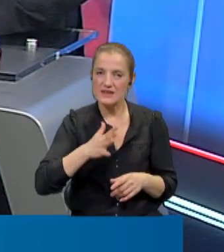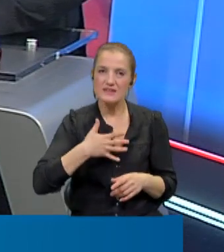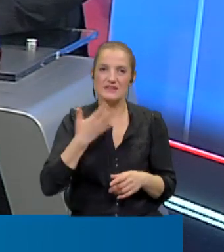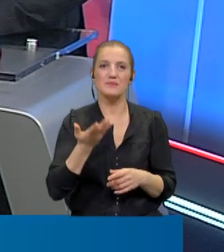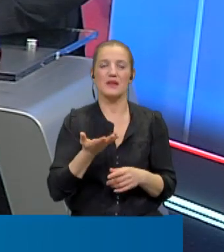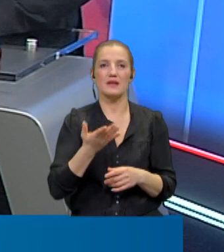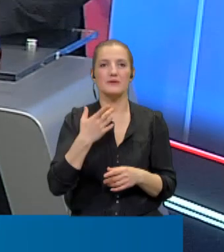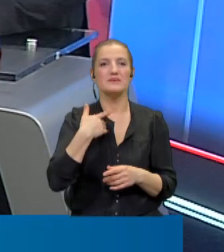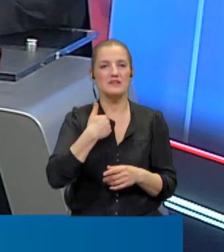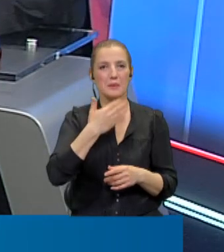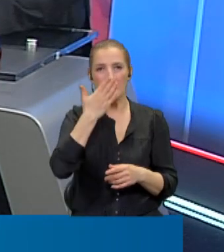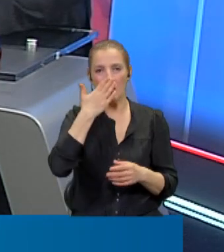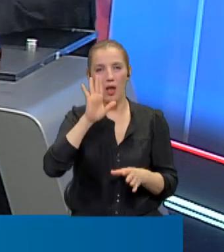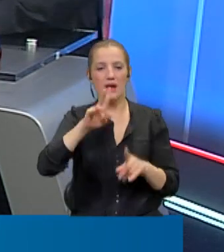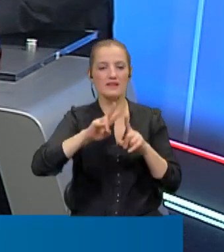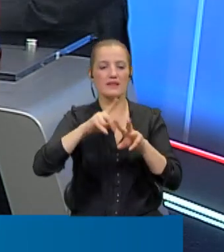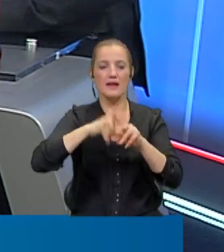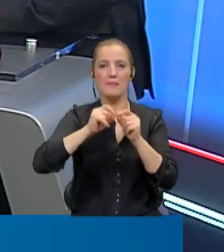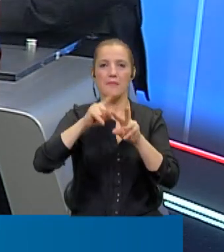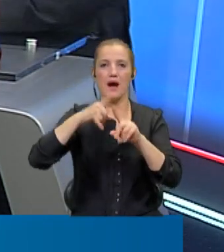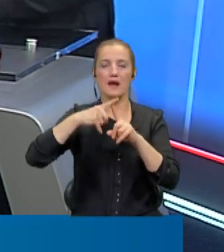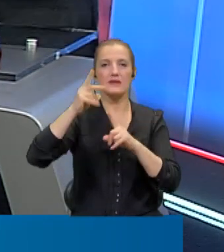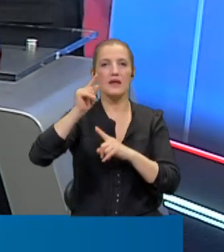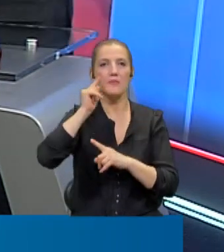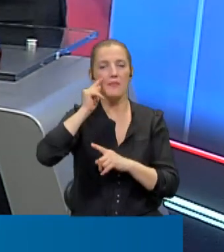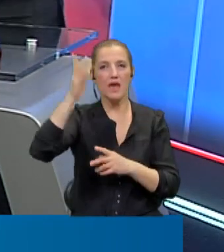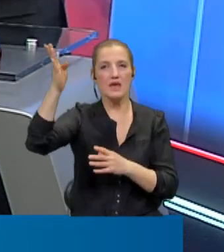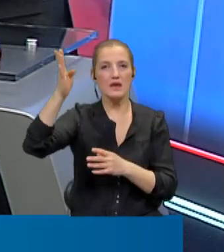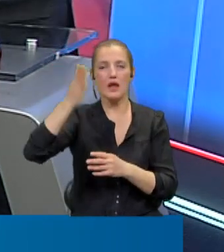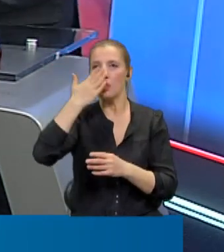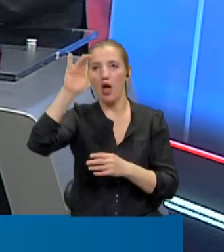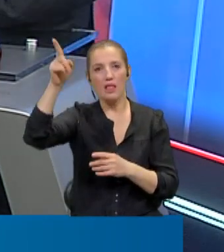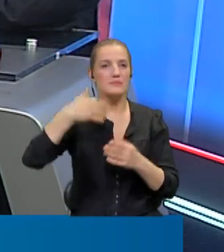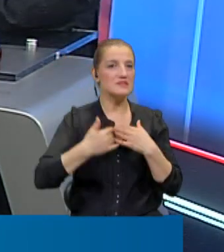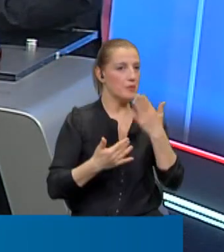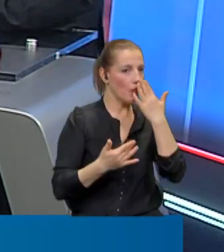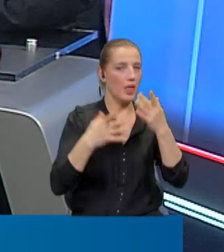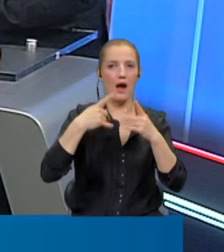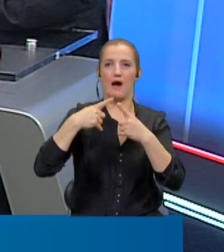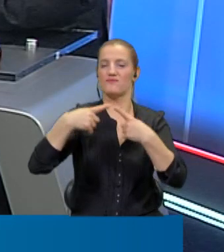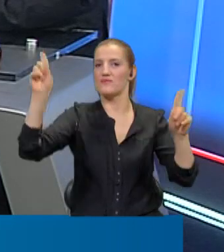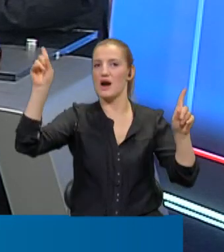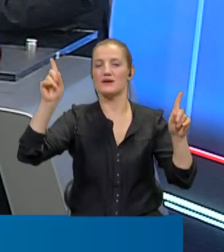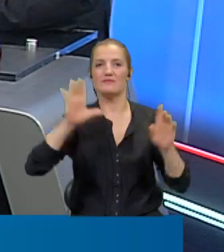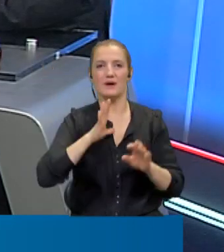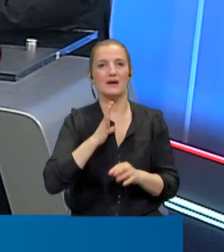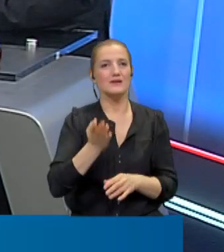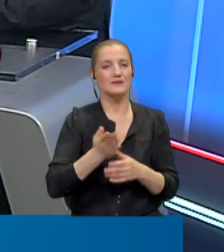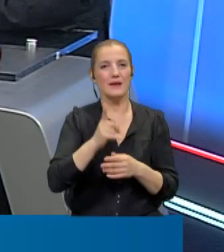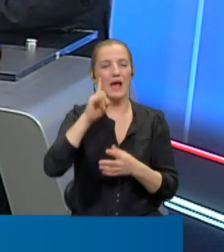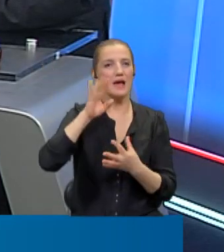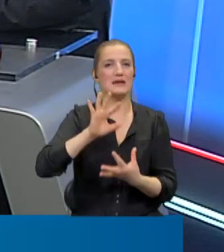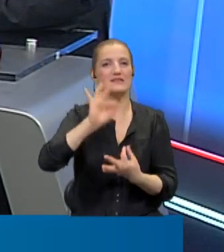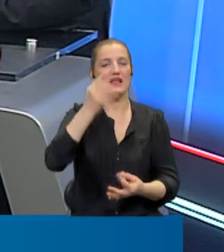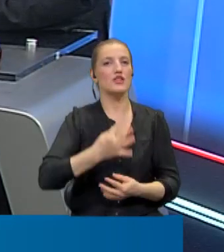haber paylaşacağım abi aldığımızda seninle Metin'in doğal arasında büyük bir uçurum var ya o doğallık seviyesinde